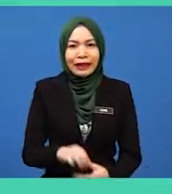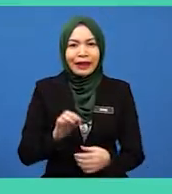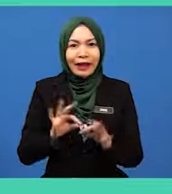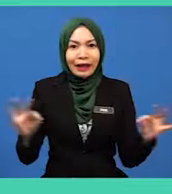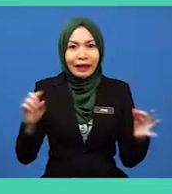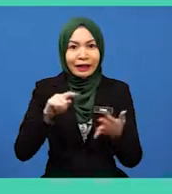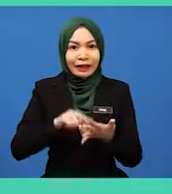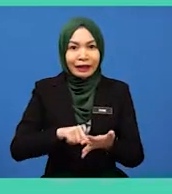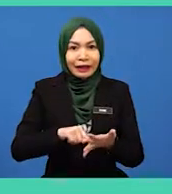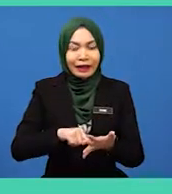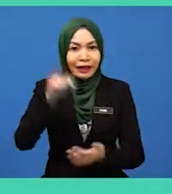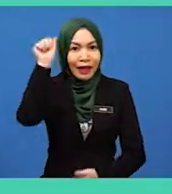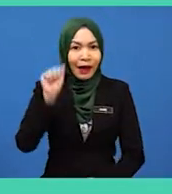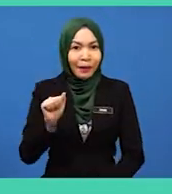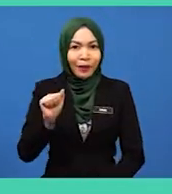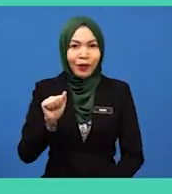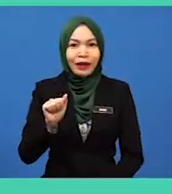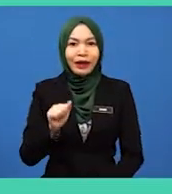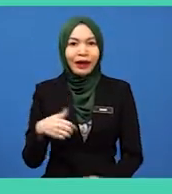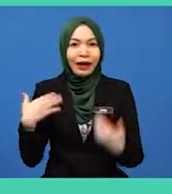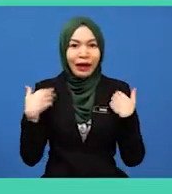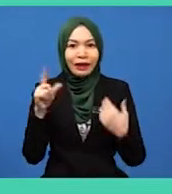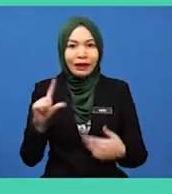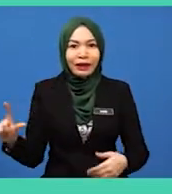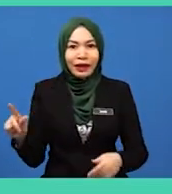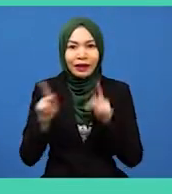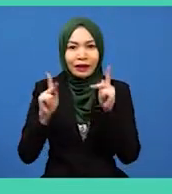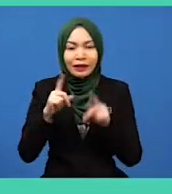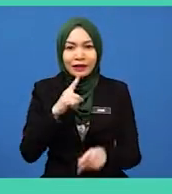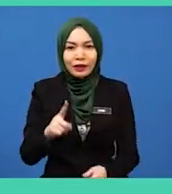ini, amboi merupakan kata seru.